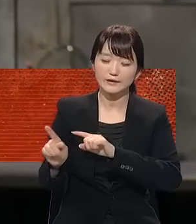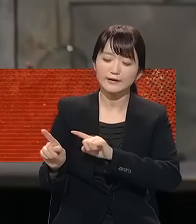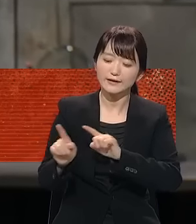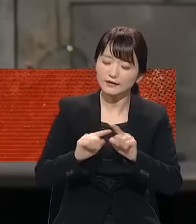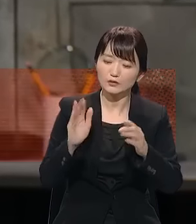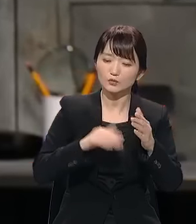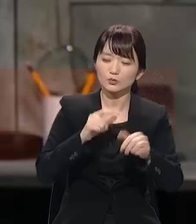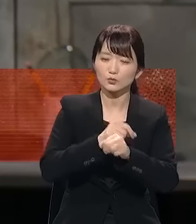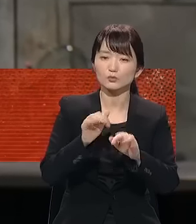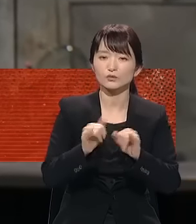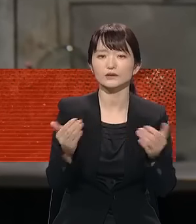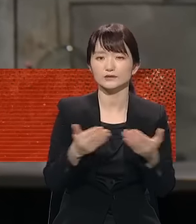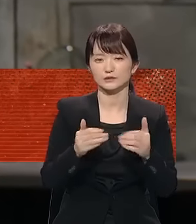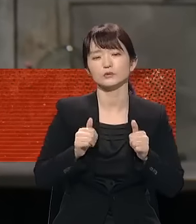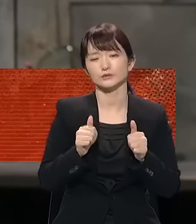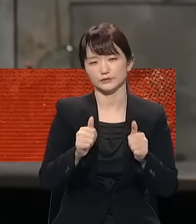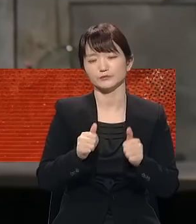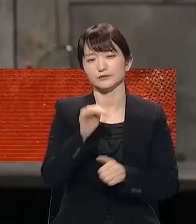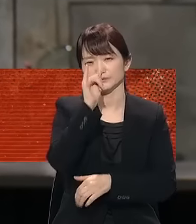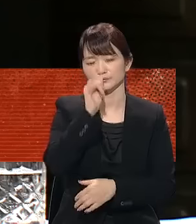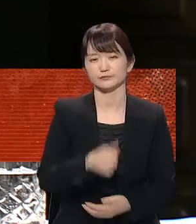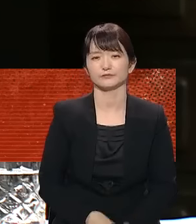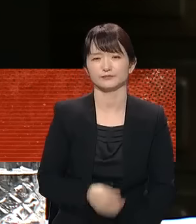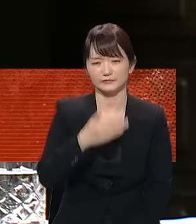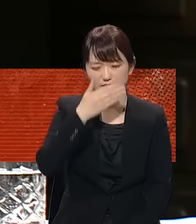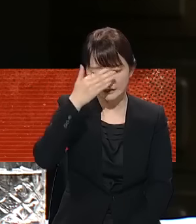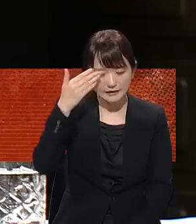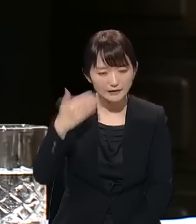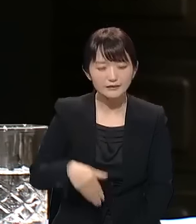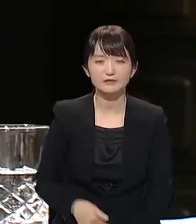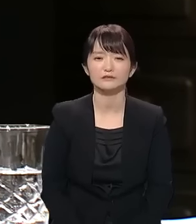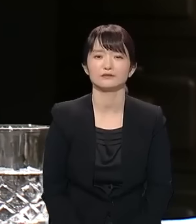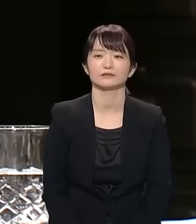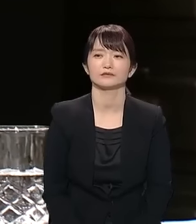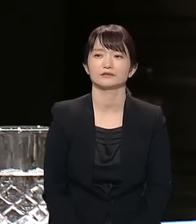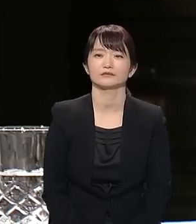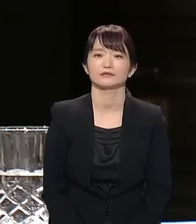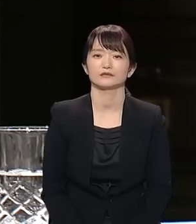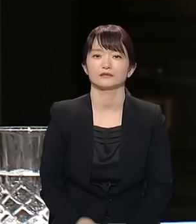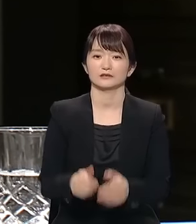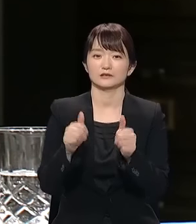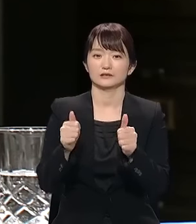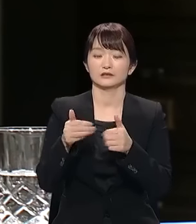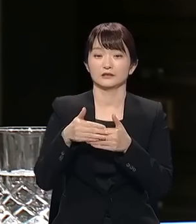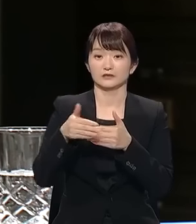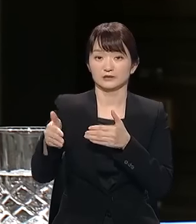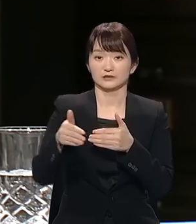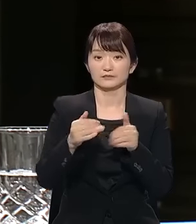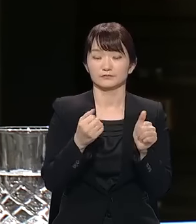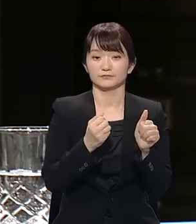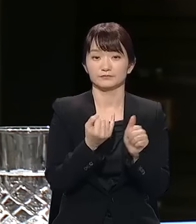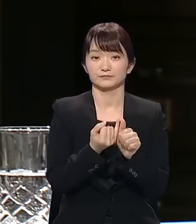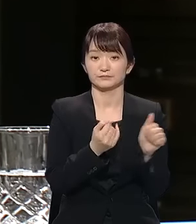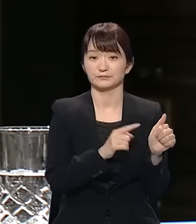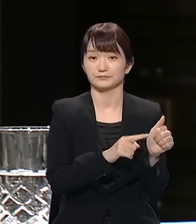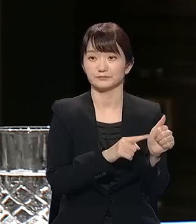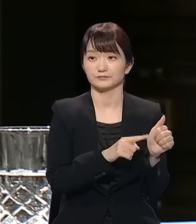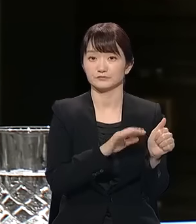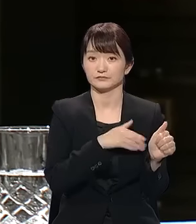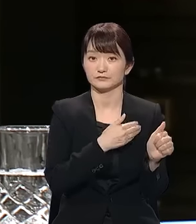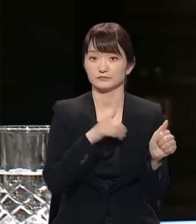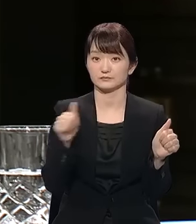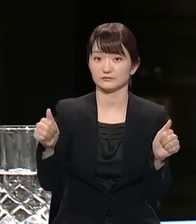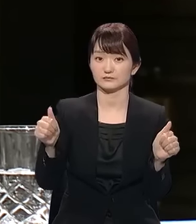일도 지금 열심히 하고 있 아이고야 다행입니다 자 그런데요이 재판 과정에서 재보장 어 남편분은